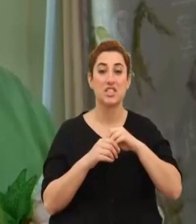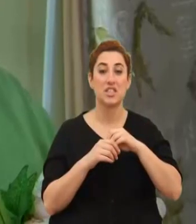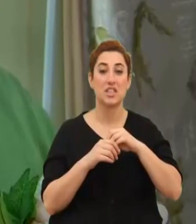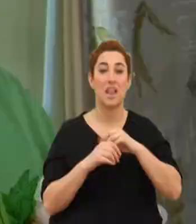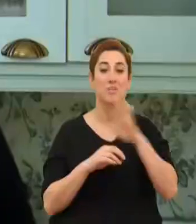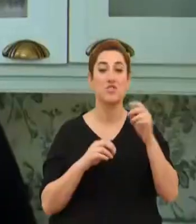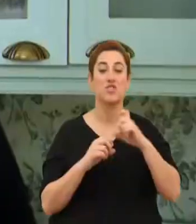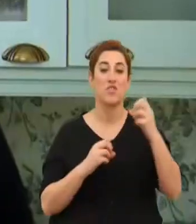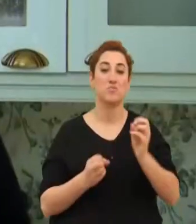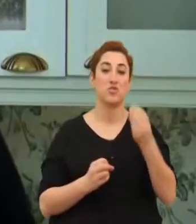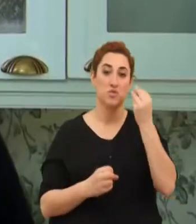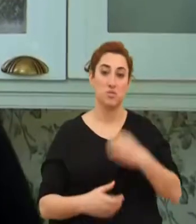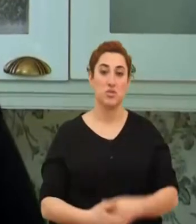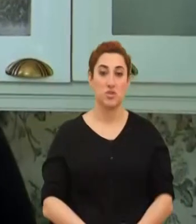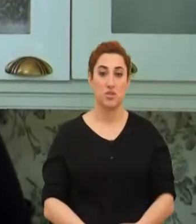çıkaptan çıkmış hepsi.